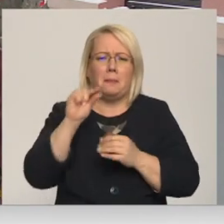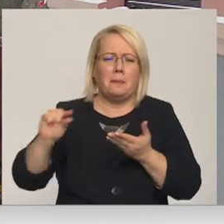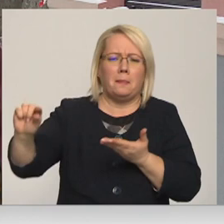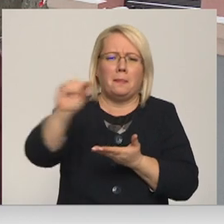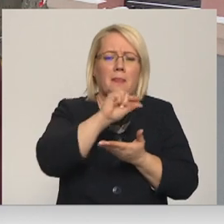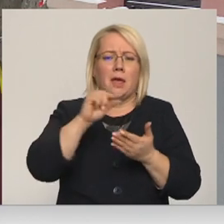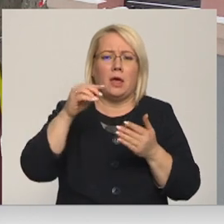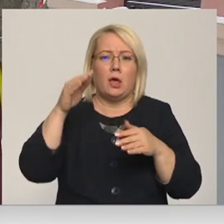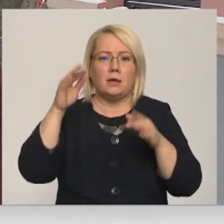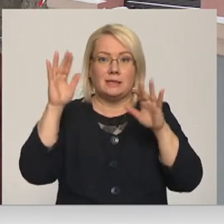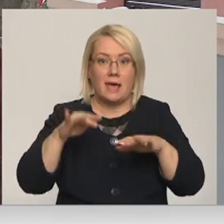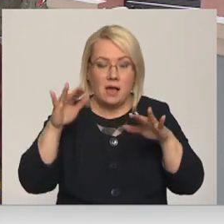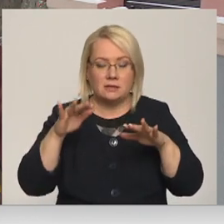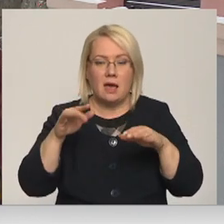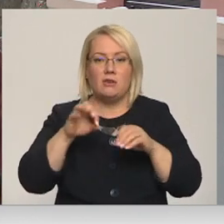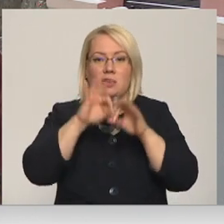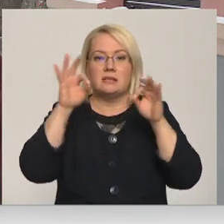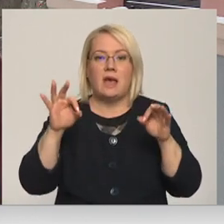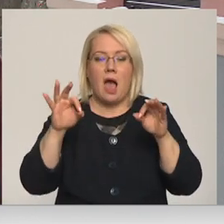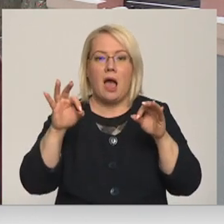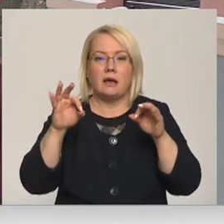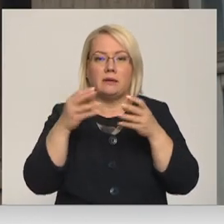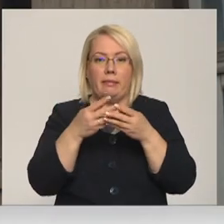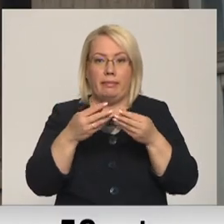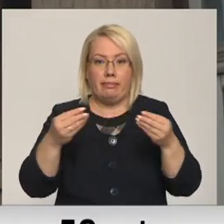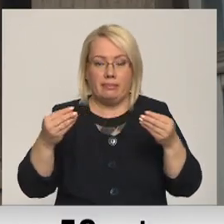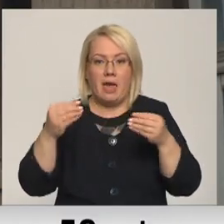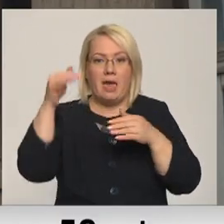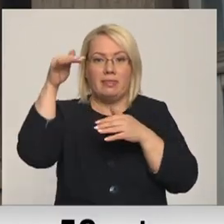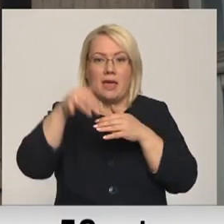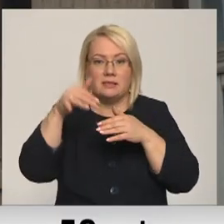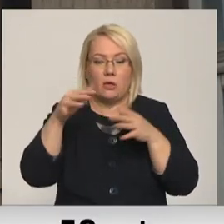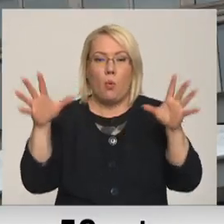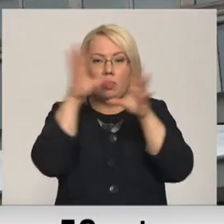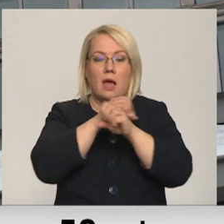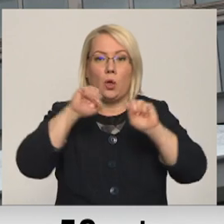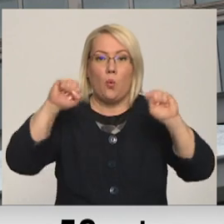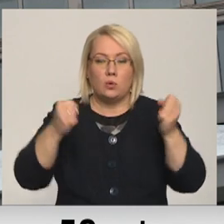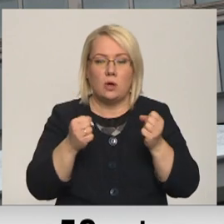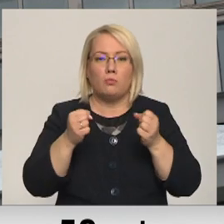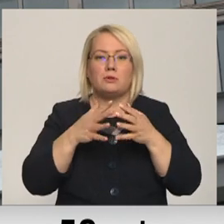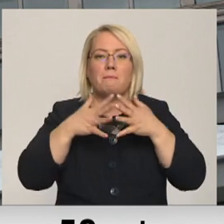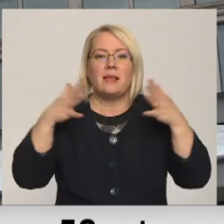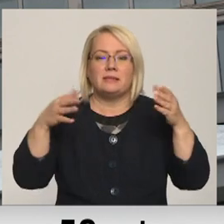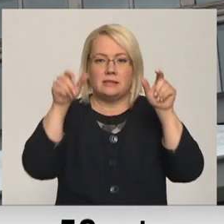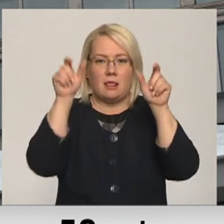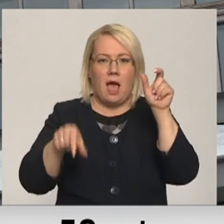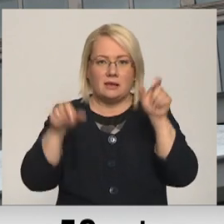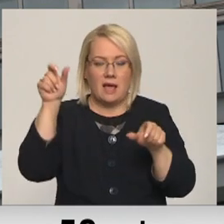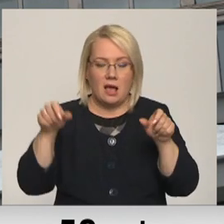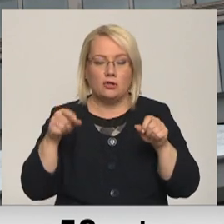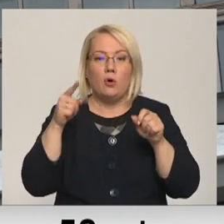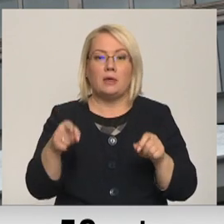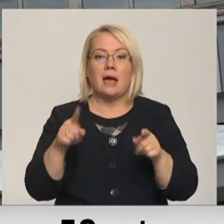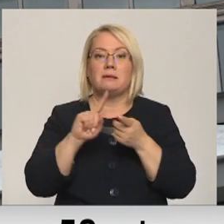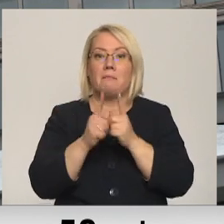slīdēšanu, viņš sāks tecēt, pa naktīm uzsals un veidosies milzīgas lāstekas. Un tieši tāds mainīgs laiks tuvākajās